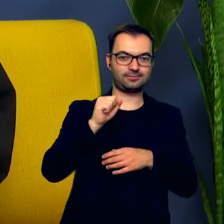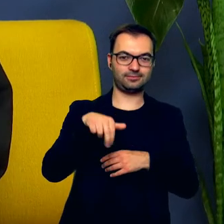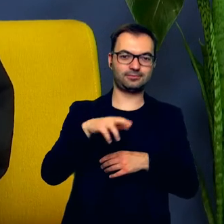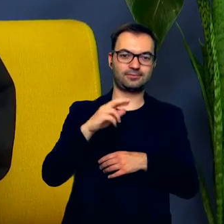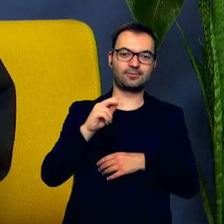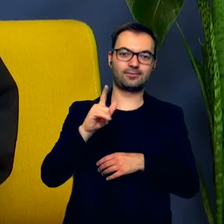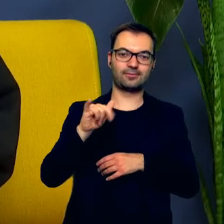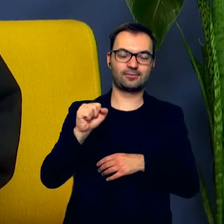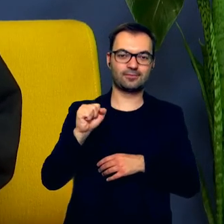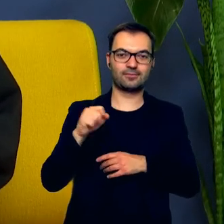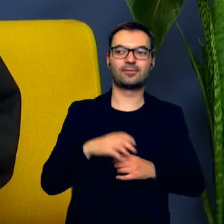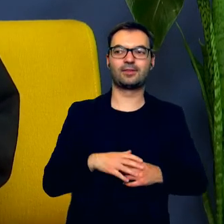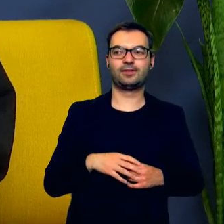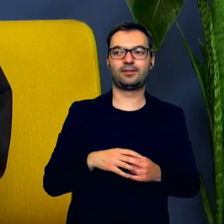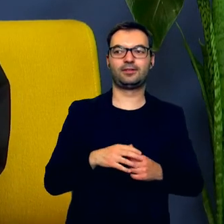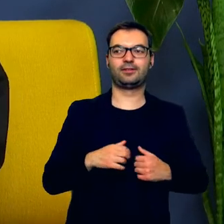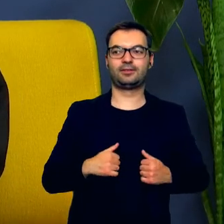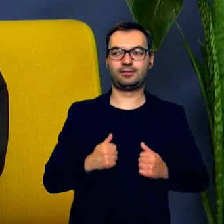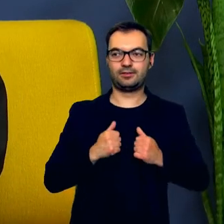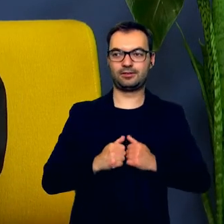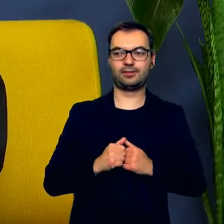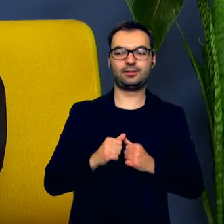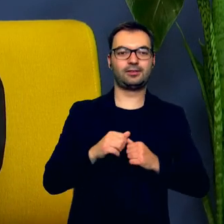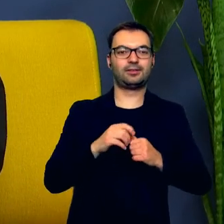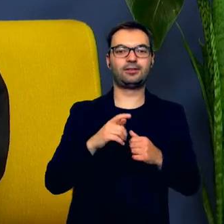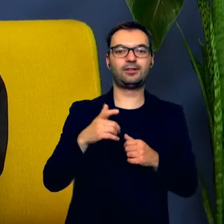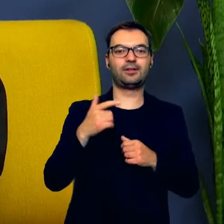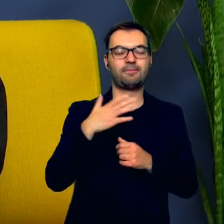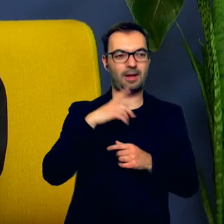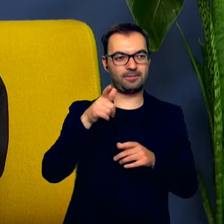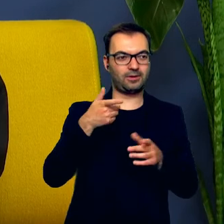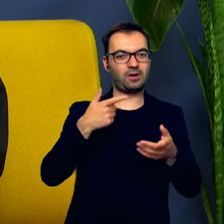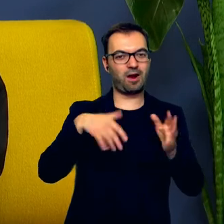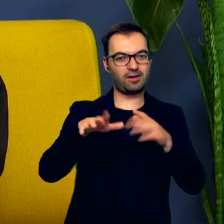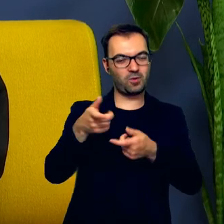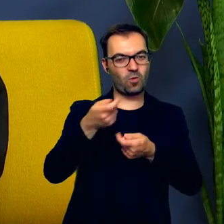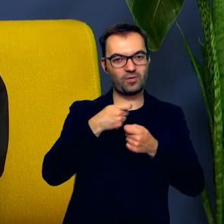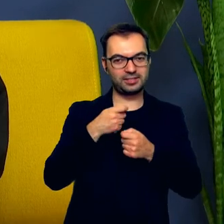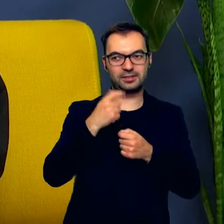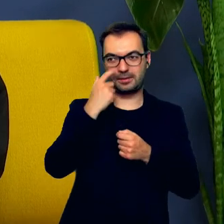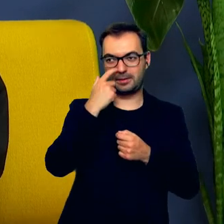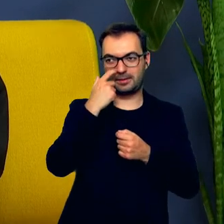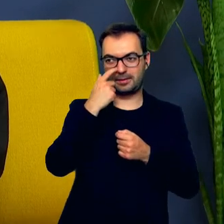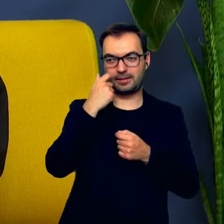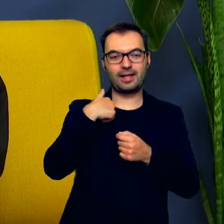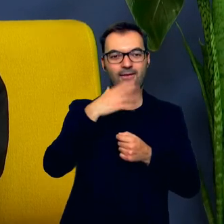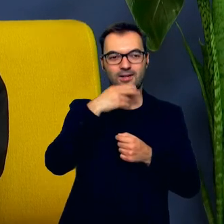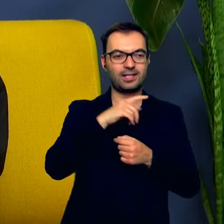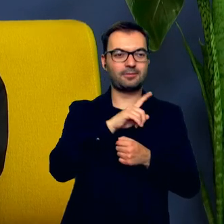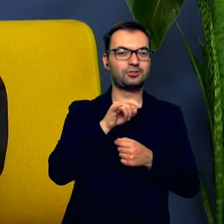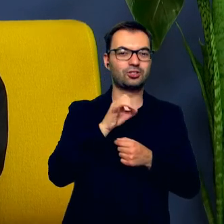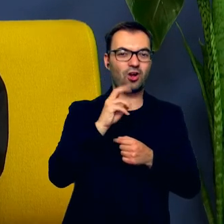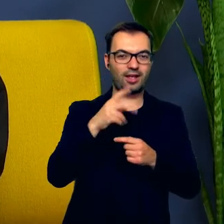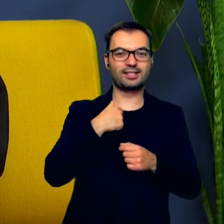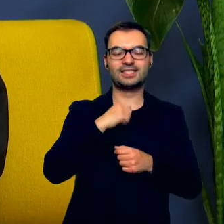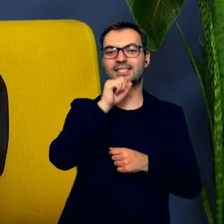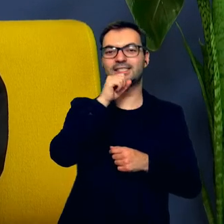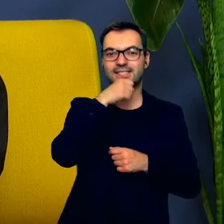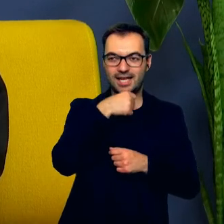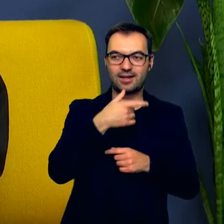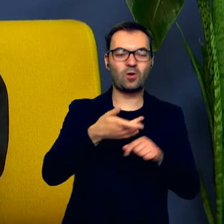Aurelii Oskiady, przepiękne imię. Mam ją uwieść, panie kapitanie, czy ja wyglądam na żigolaka? Jestem